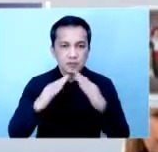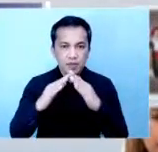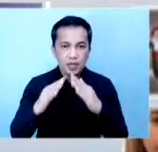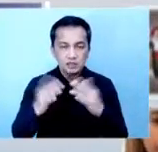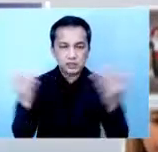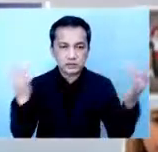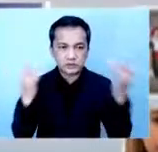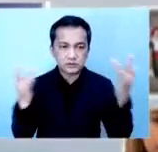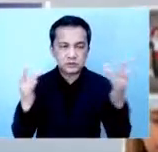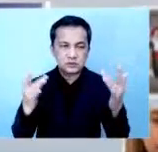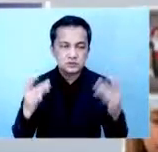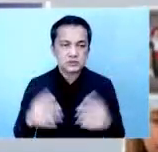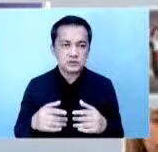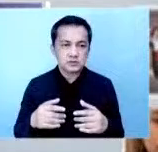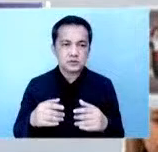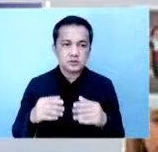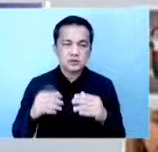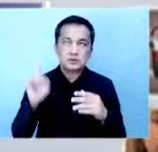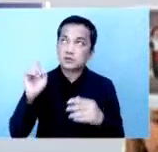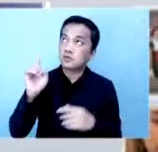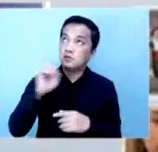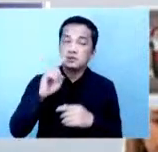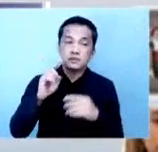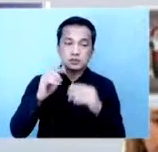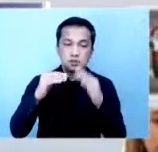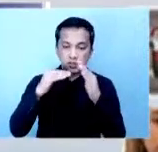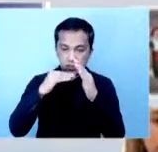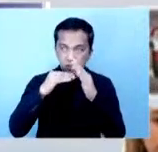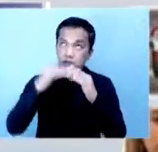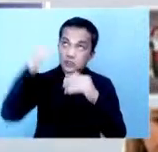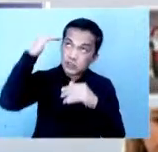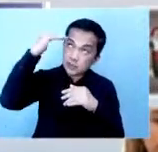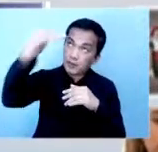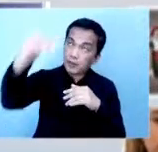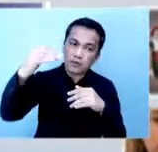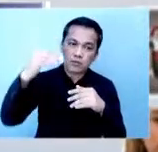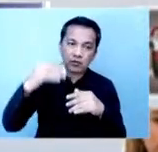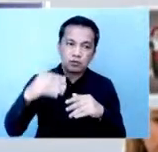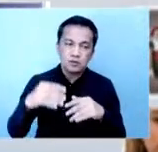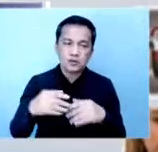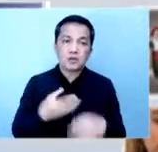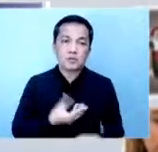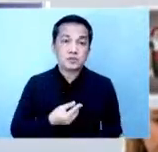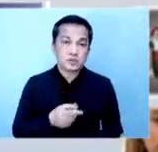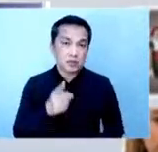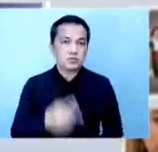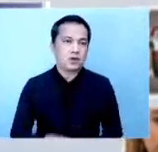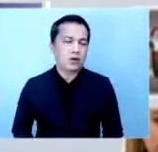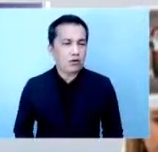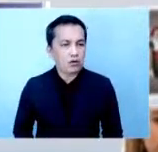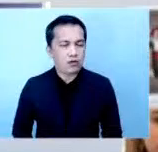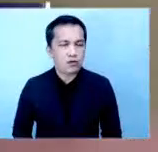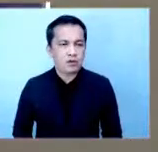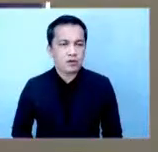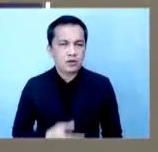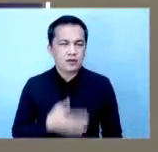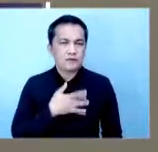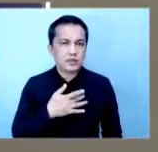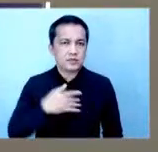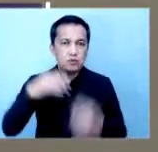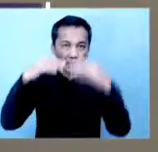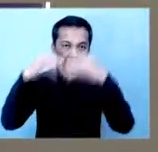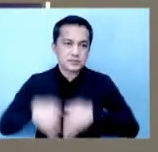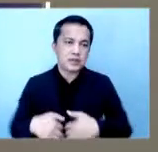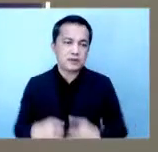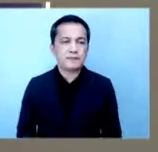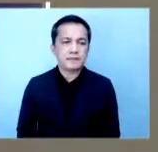siya, itong yero, o itong ano, yung kisame, talagang maano mo talaga. Matakot ka na parang akala mo ay malalaglag. Sa